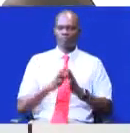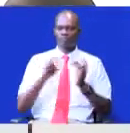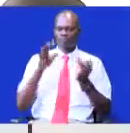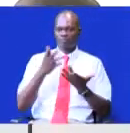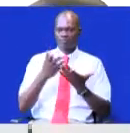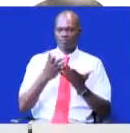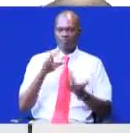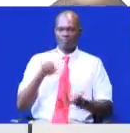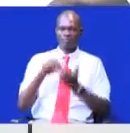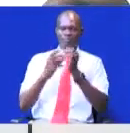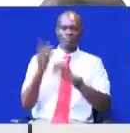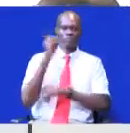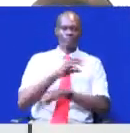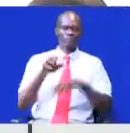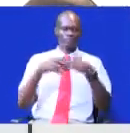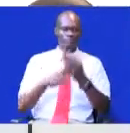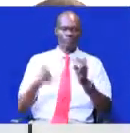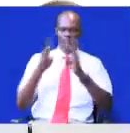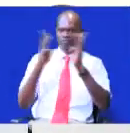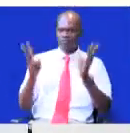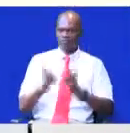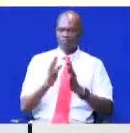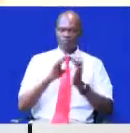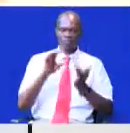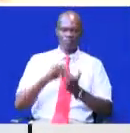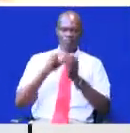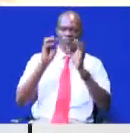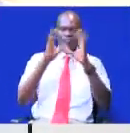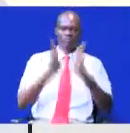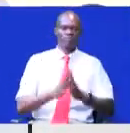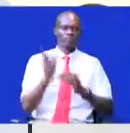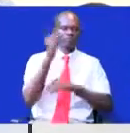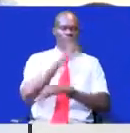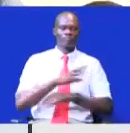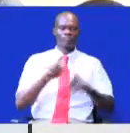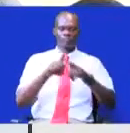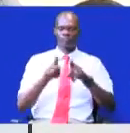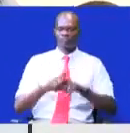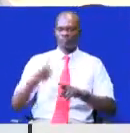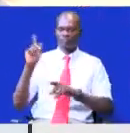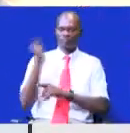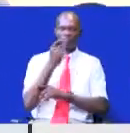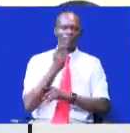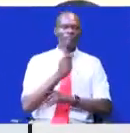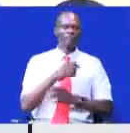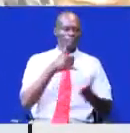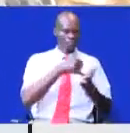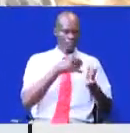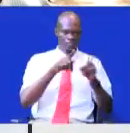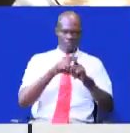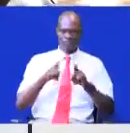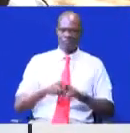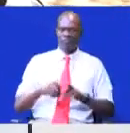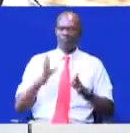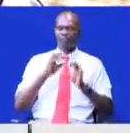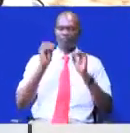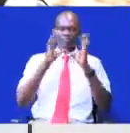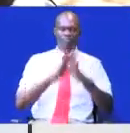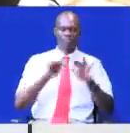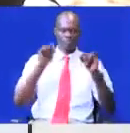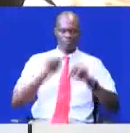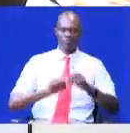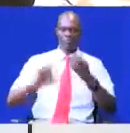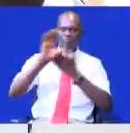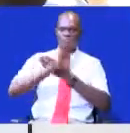nero makende ma piny ngima, ingo odiochieng' jopuonj kabende piny Kenya okodong' chien, kabende jopuonj e pacho kaendi